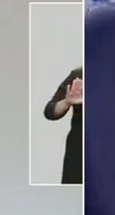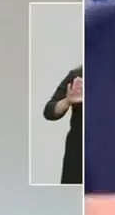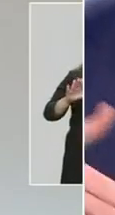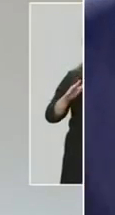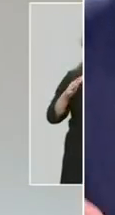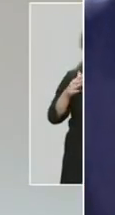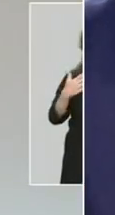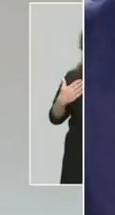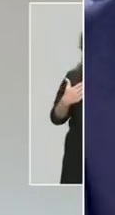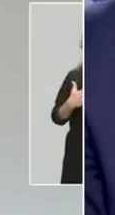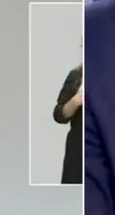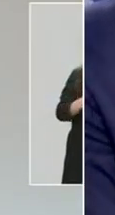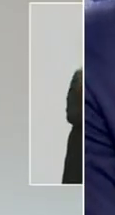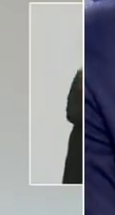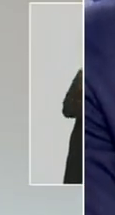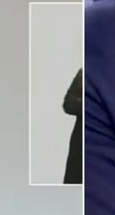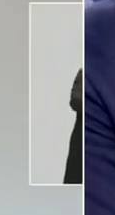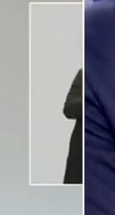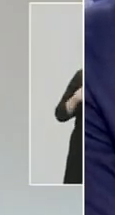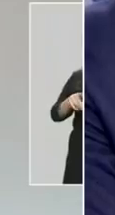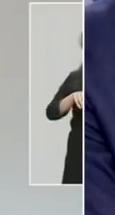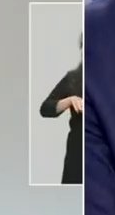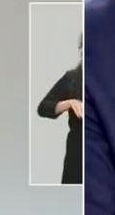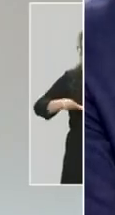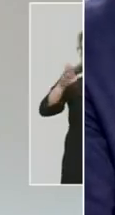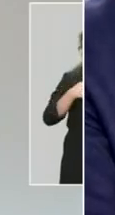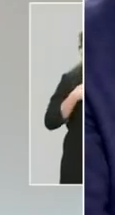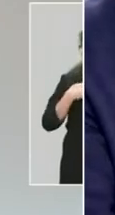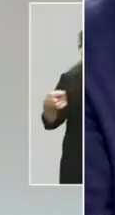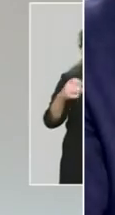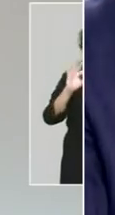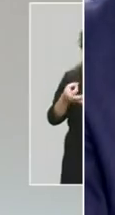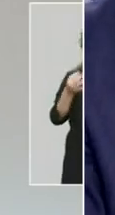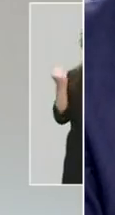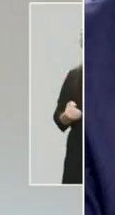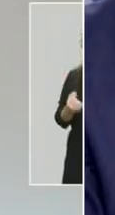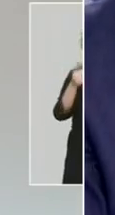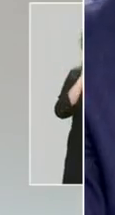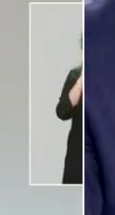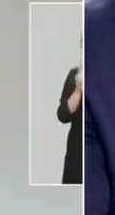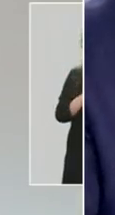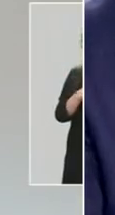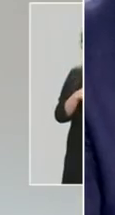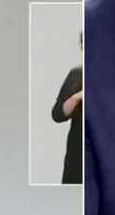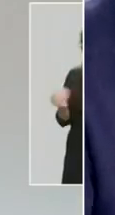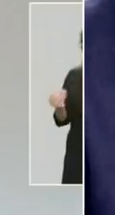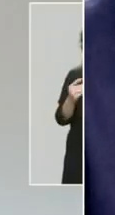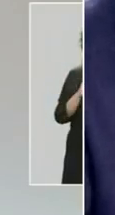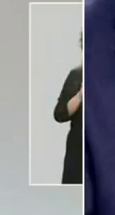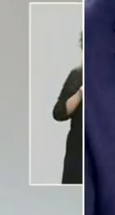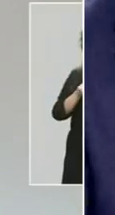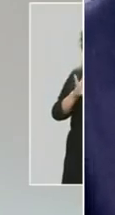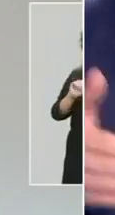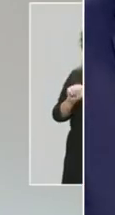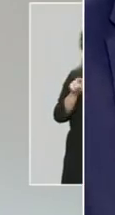C'est que les gens attendent pour voir. Même là, on avait eu un fait divers avec des gens dans une maison qui étaient décédés, les trois. Et en fait, ils